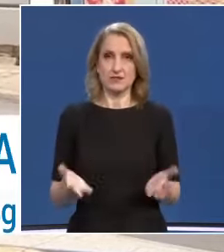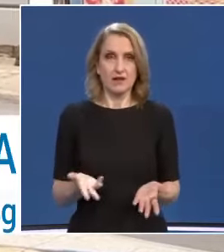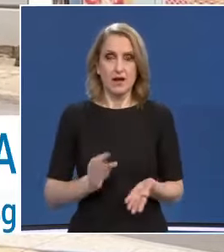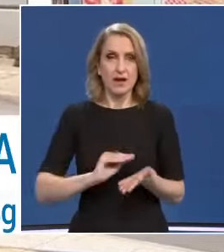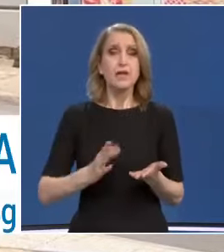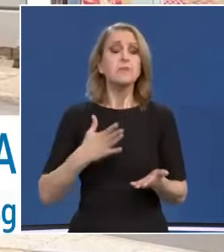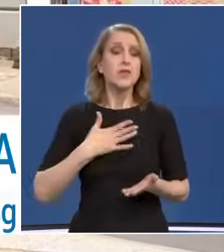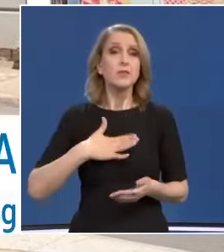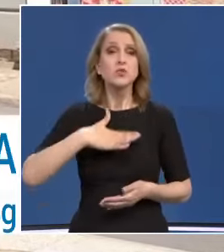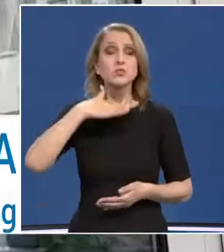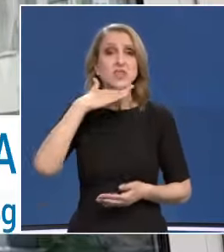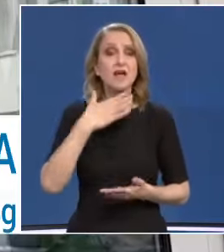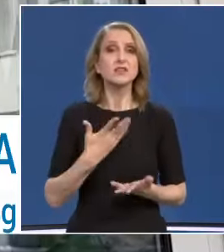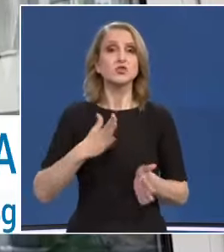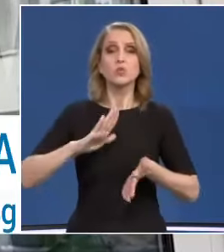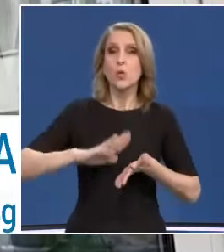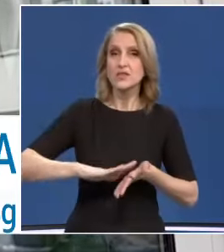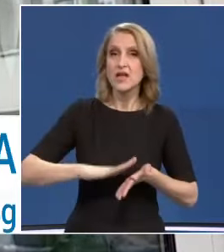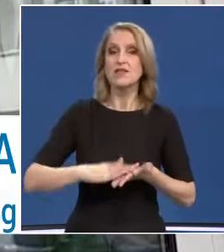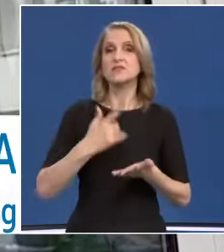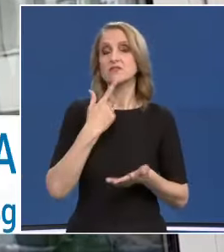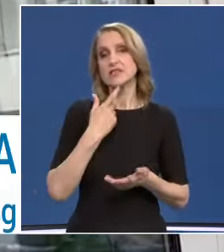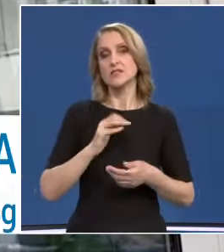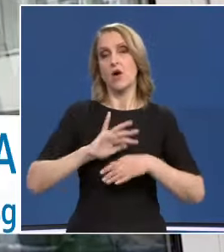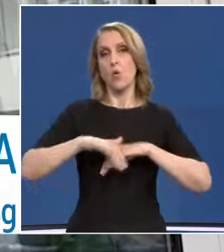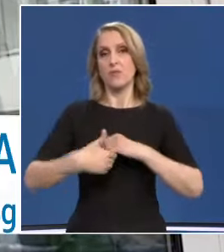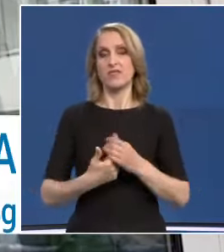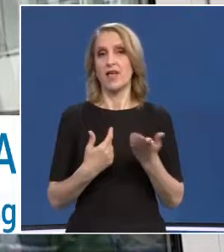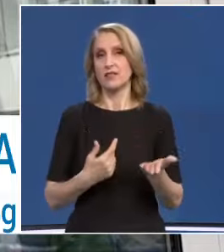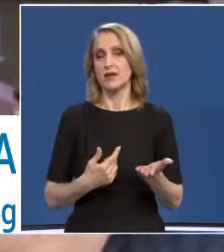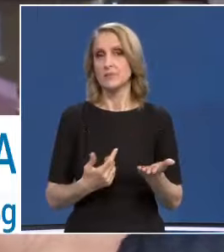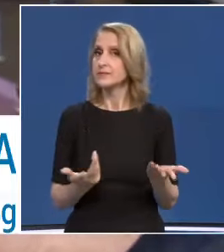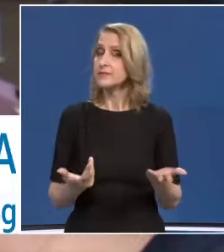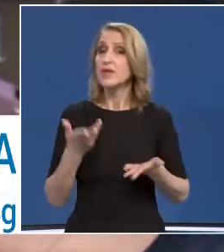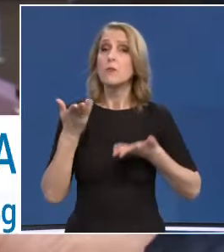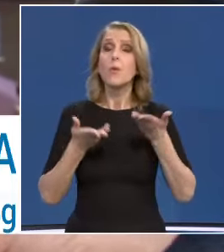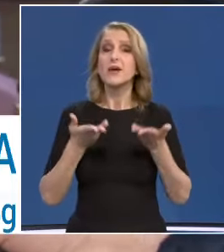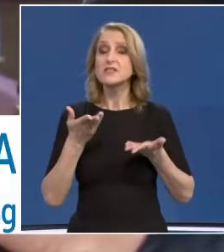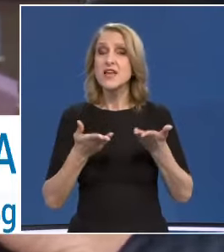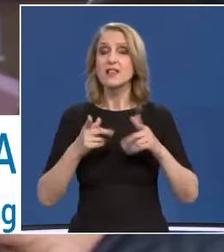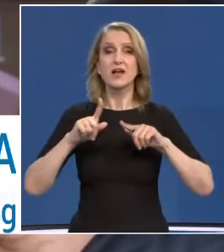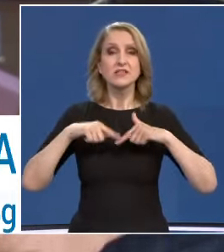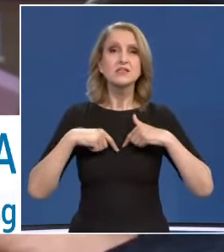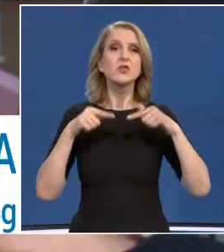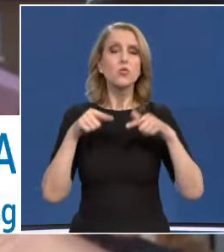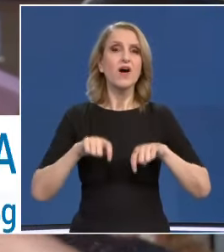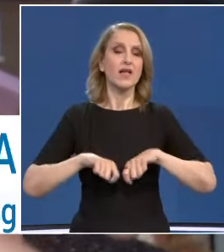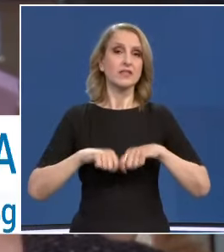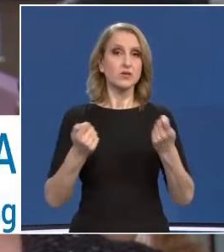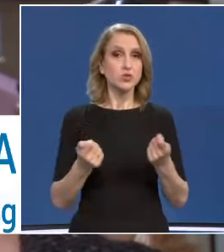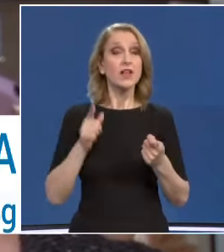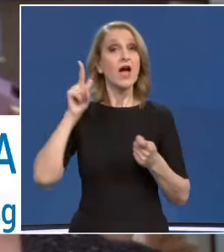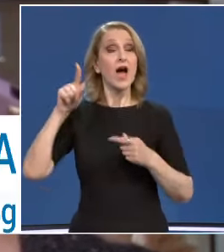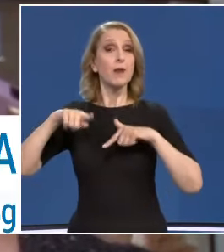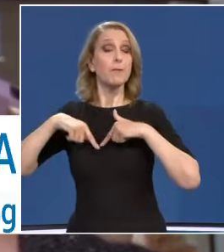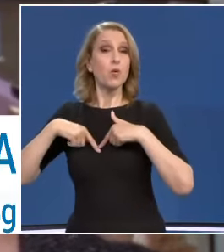има събрани достатъчно и солидни доказателства за повдигане на обвинението. По преценка на съда това е процесуално нарушение. Според